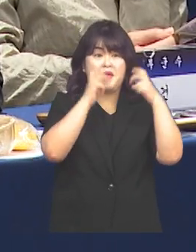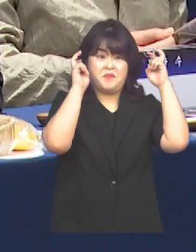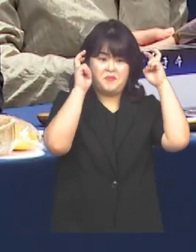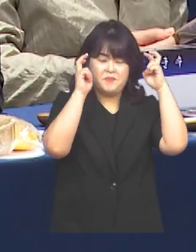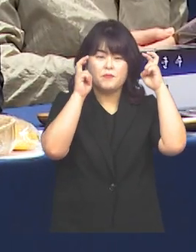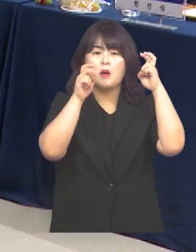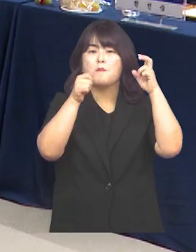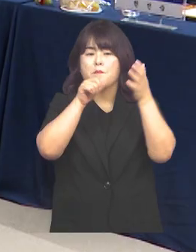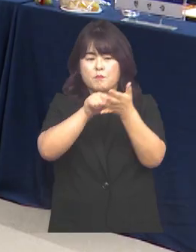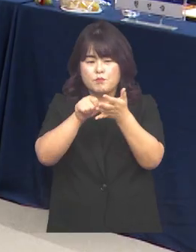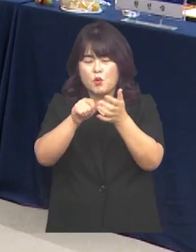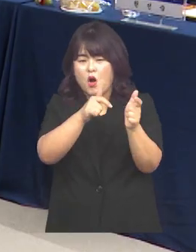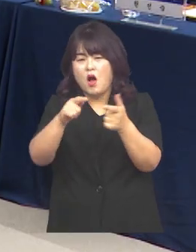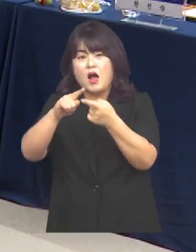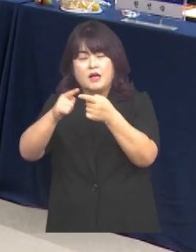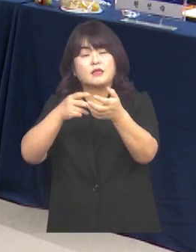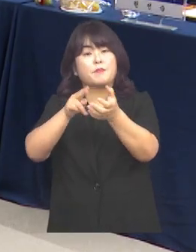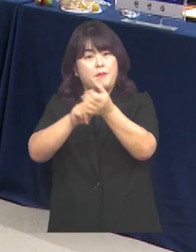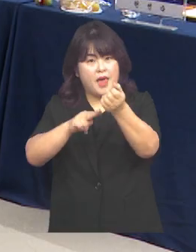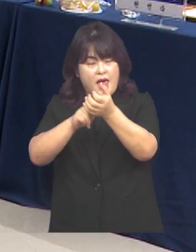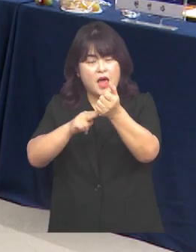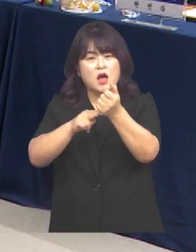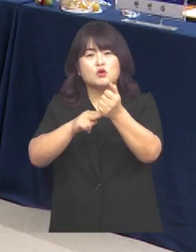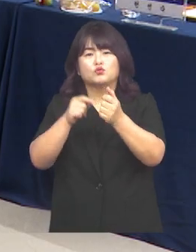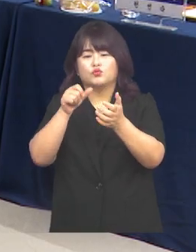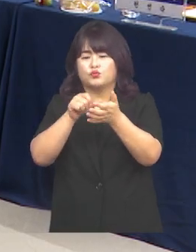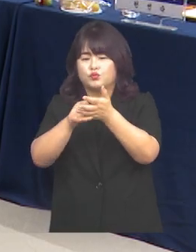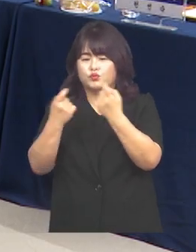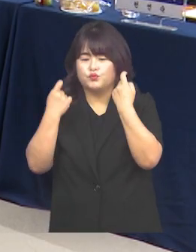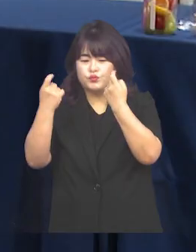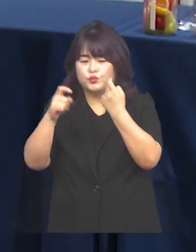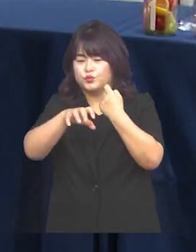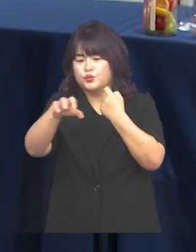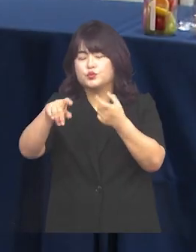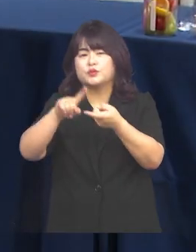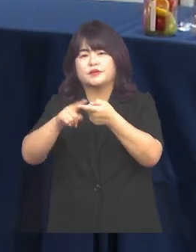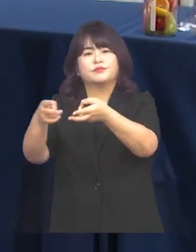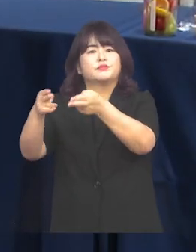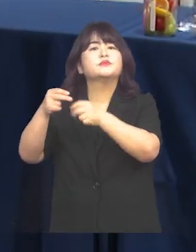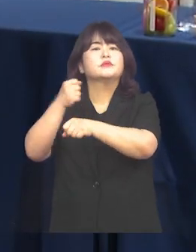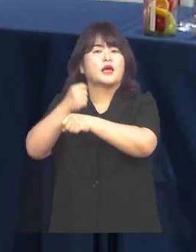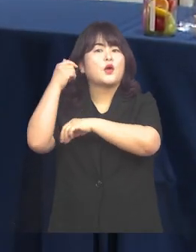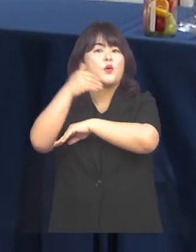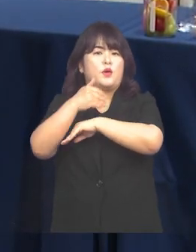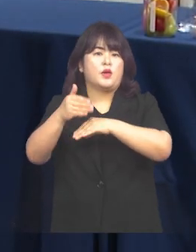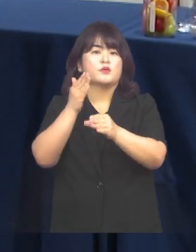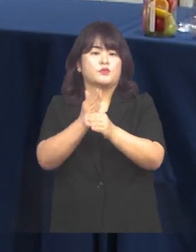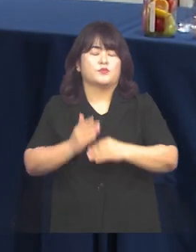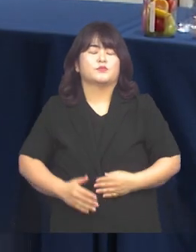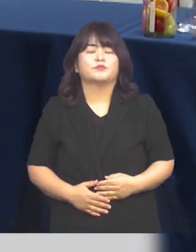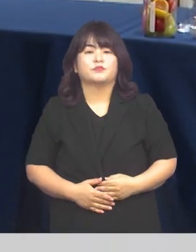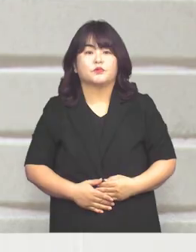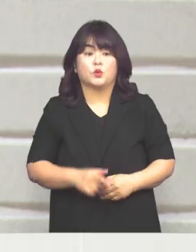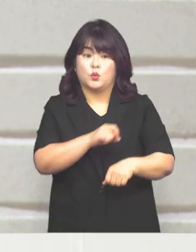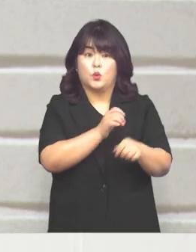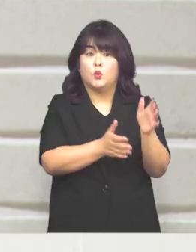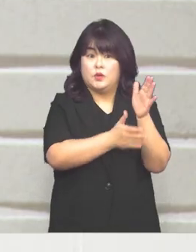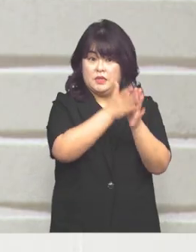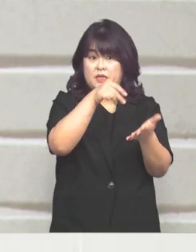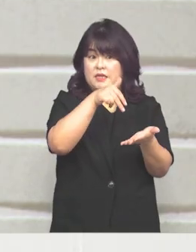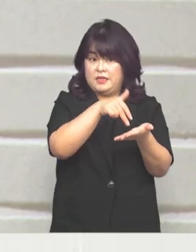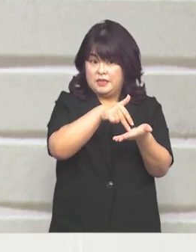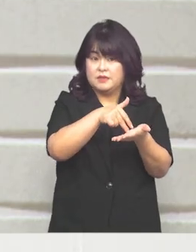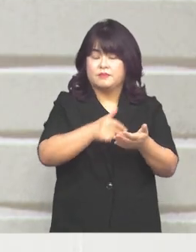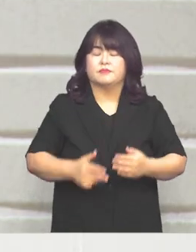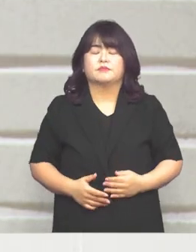홍보, 농산물 직거래 장터 참가, 울릉군의 유명 관광지 축제 홍보 등에 협력할 방침입니다.